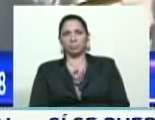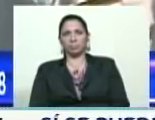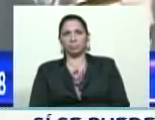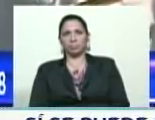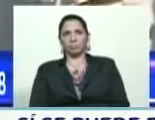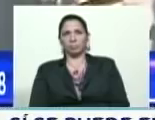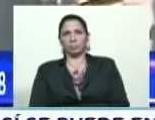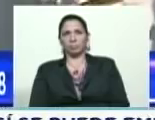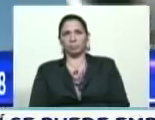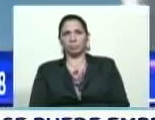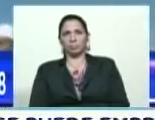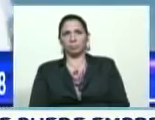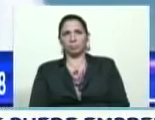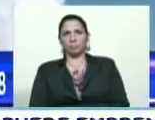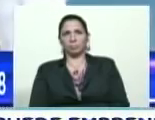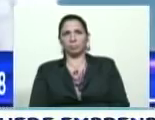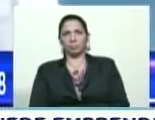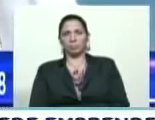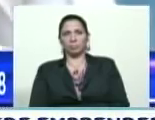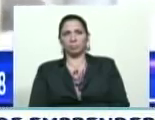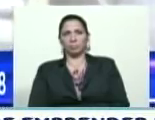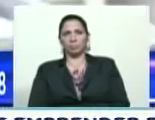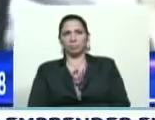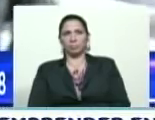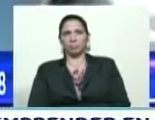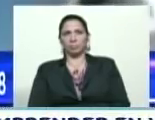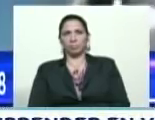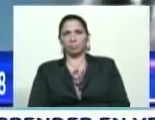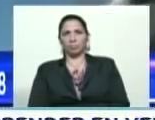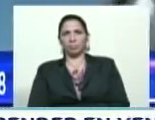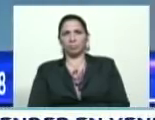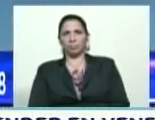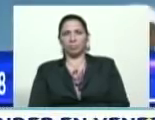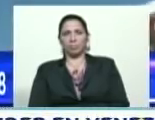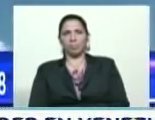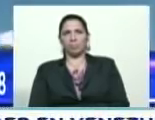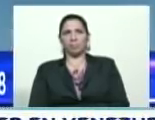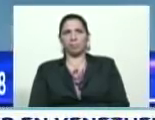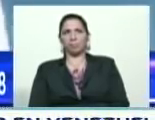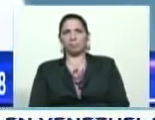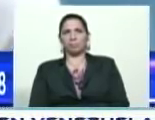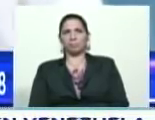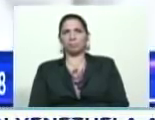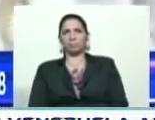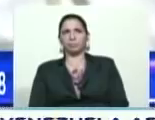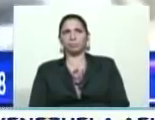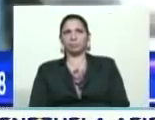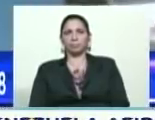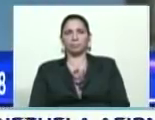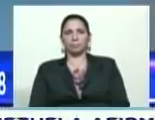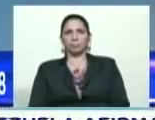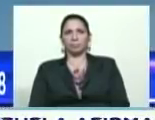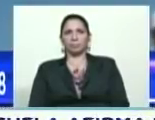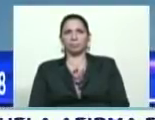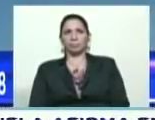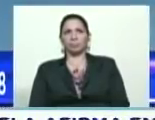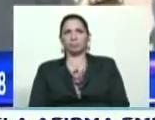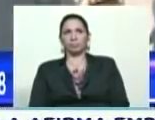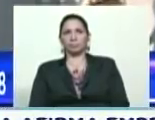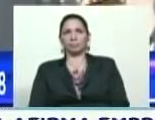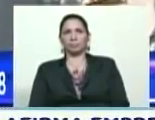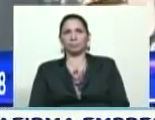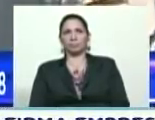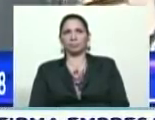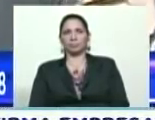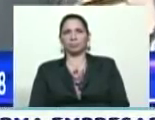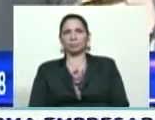Продолжительность полета составила 13 часов, при этом летчики преодолели расстояние более 10